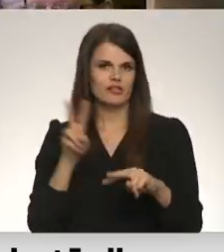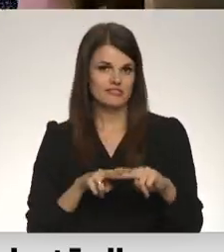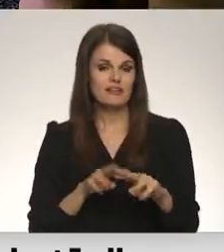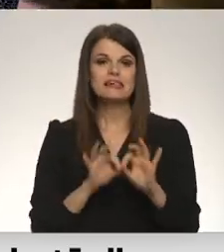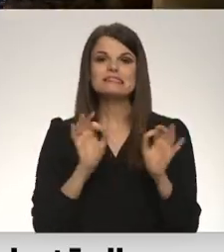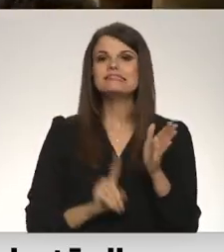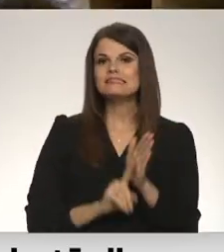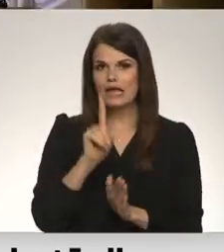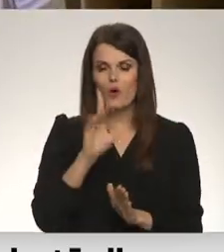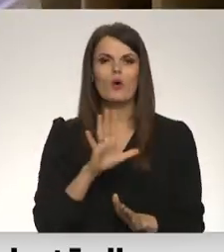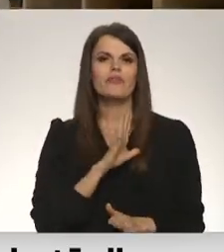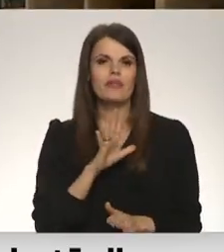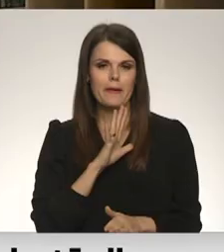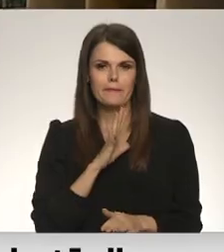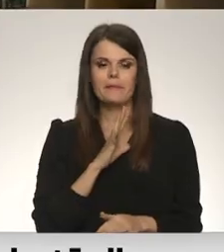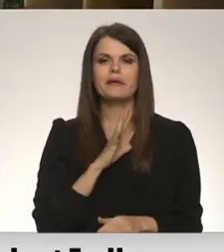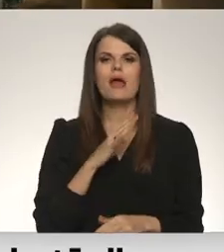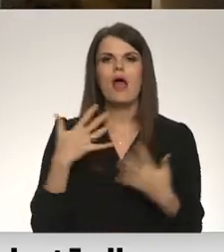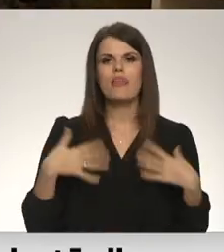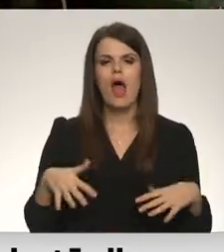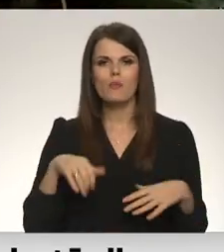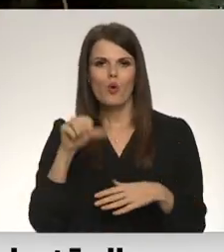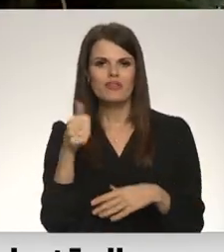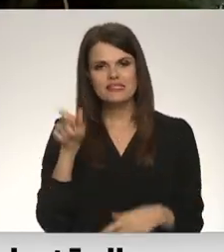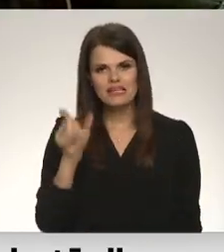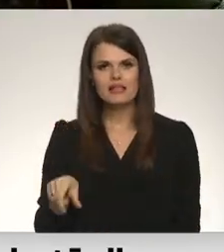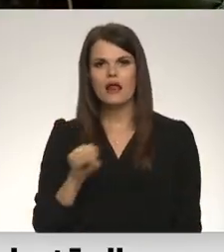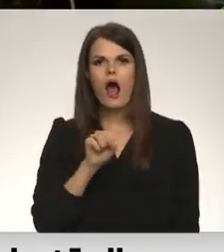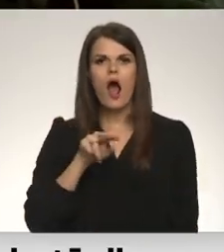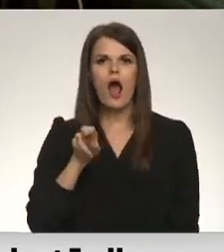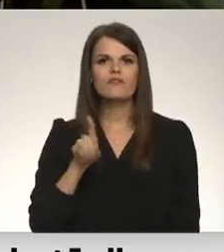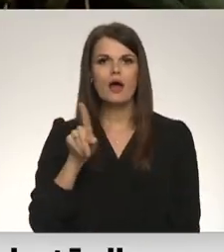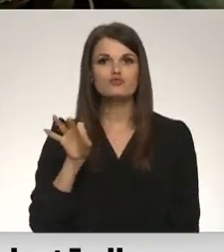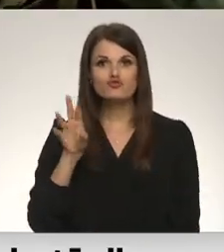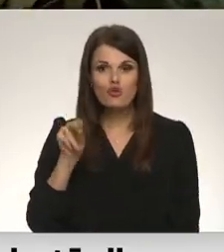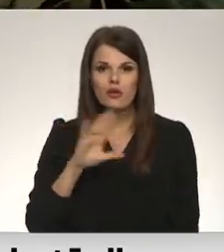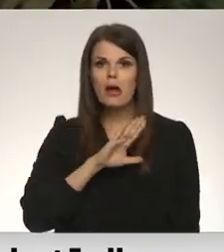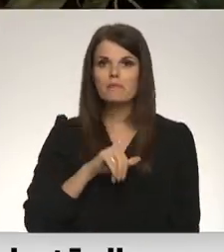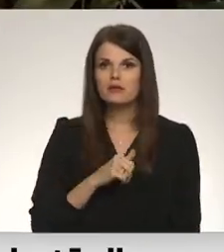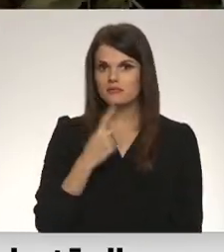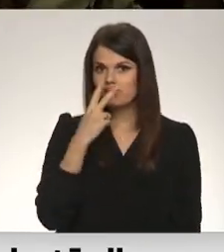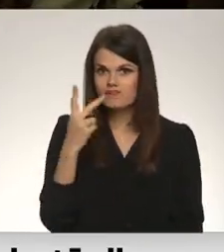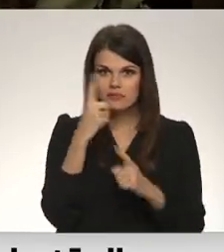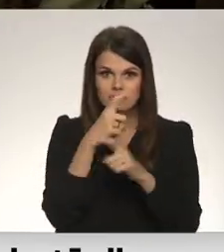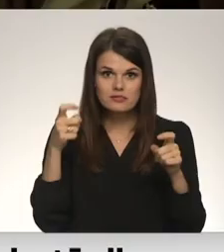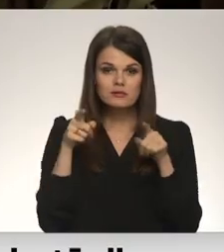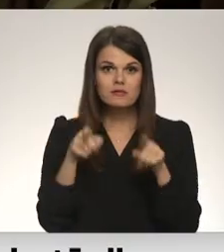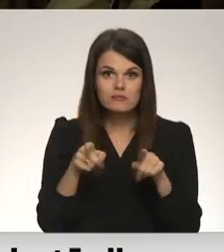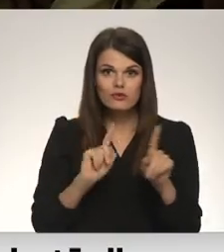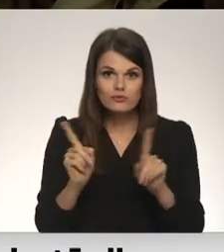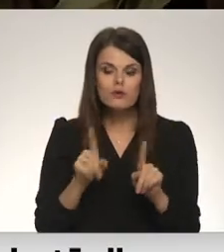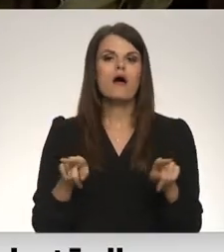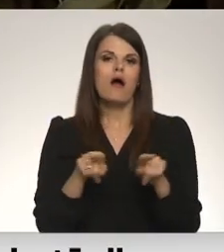Sākotnēji Latvijā to aizsāka tērpu dizainere Ieva Adamsone, uzreiz pēc tam, kad ieraudzīja medijos, ka tādu pašu atbalstu